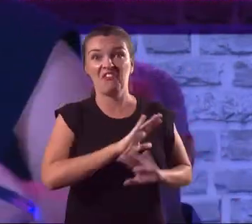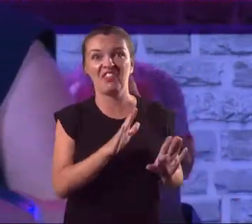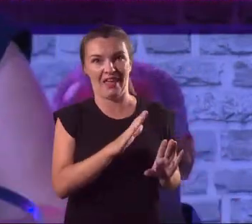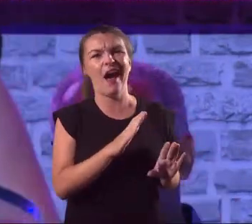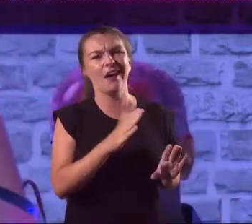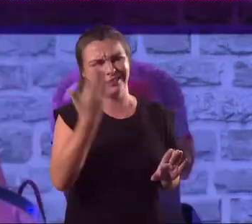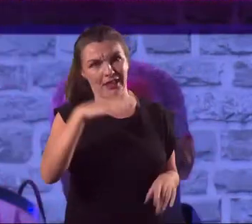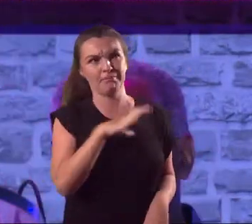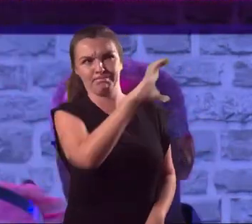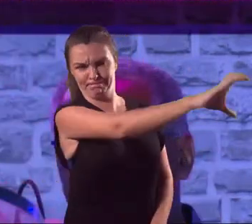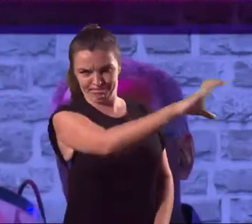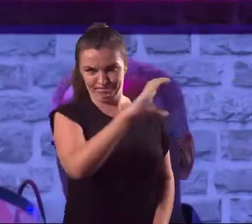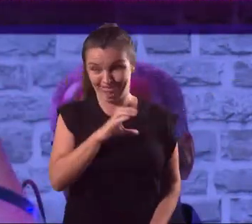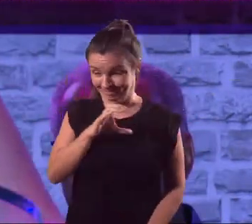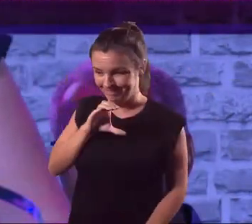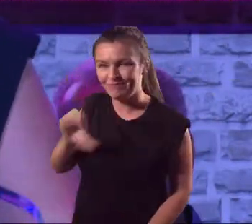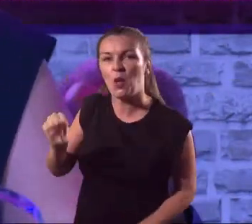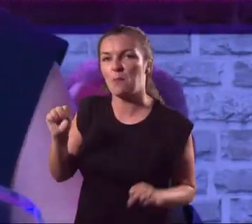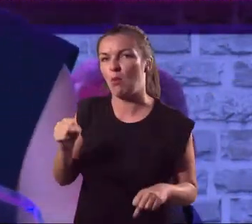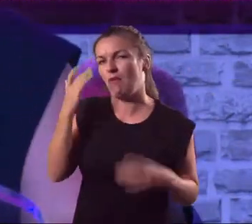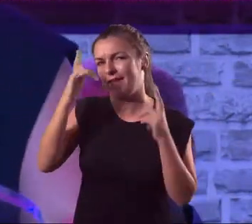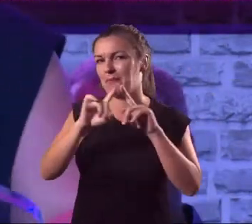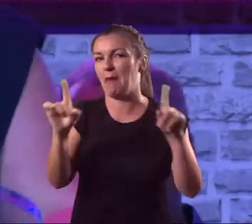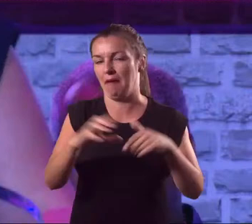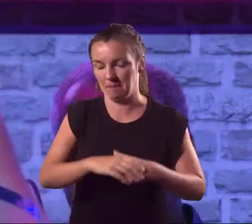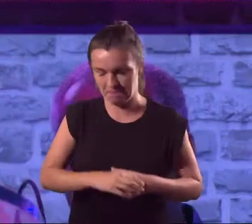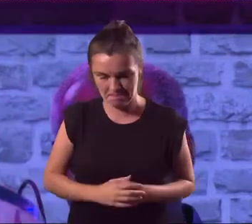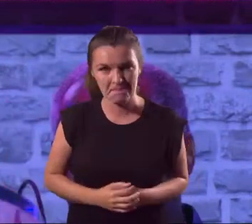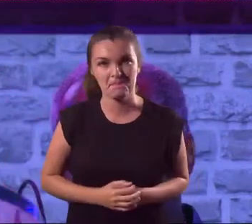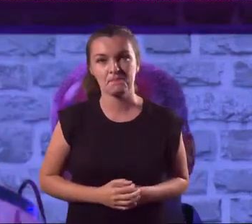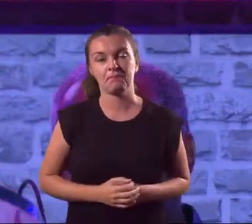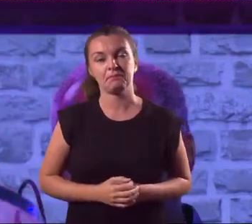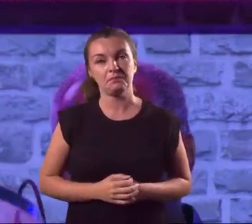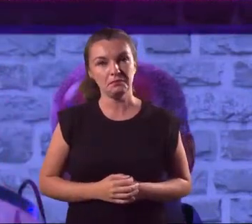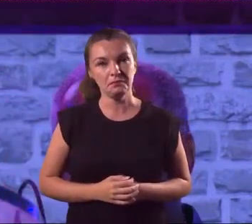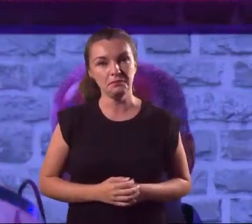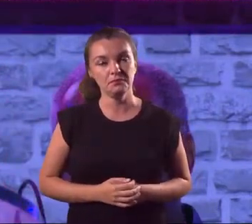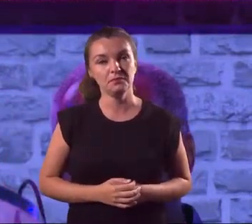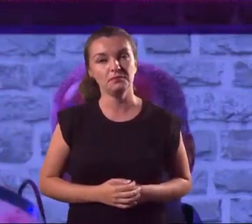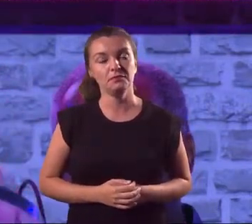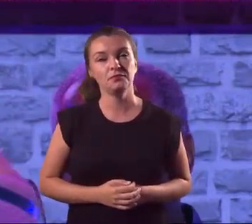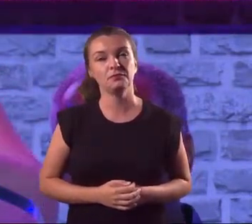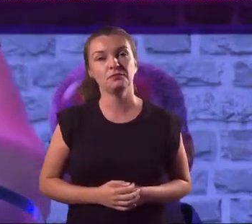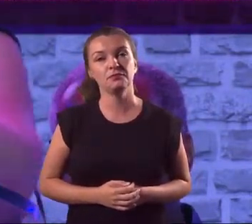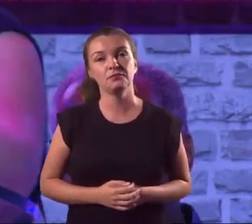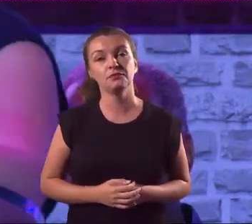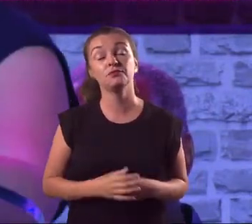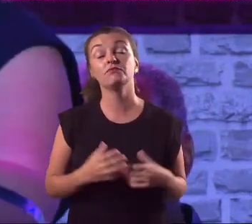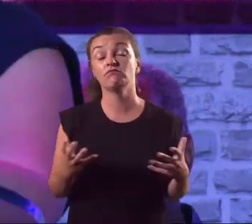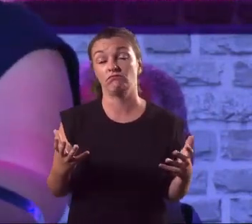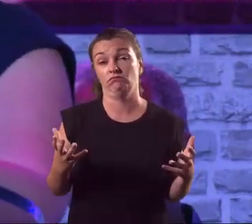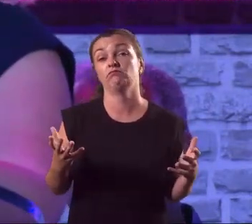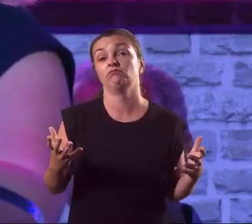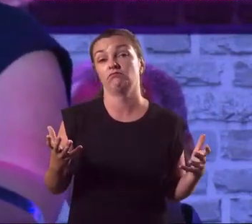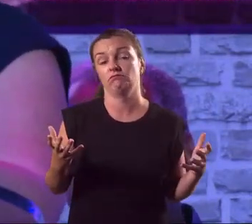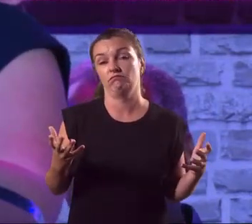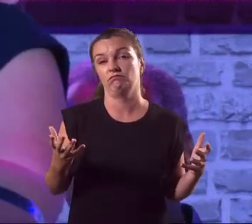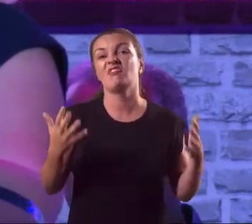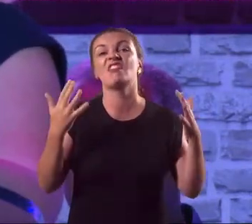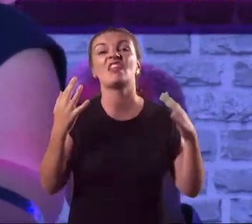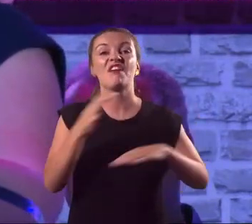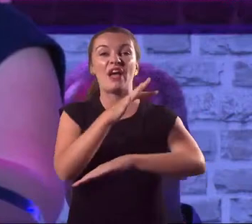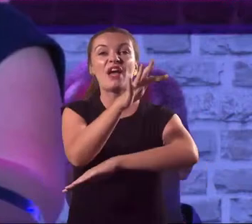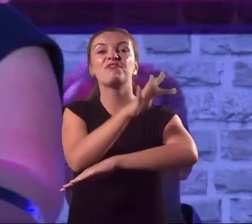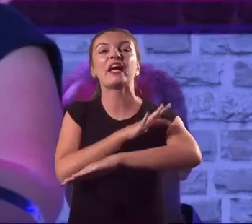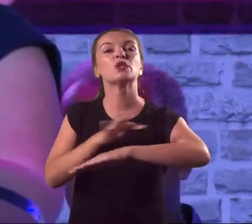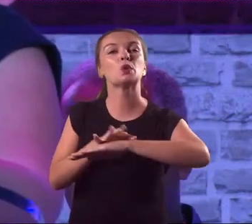argent et le récupérer. Ne vous inquiétez pas pour ça. De même que nous annulerons les